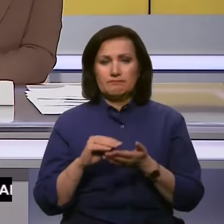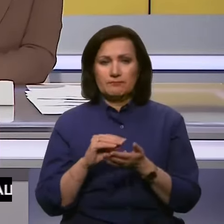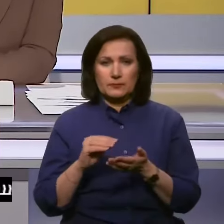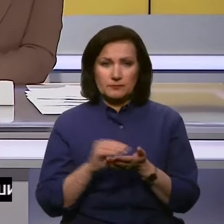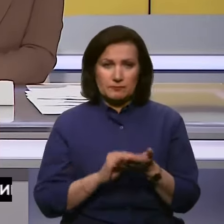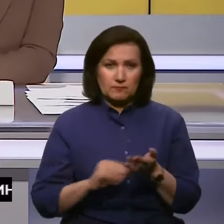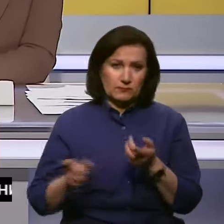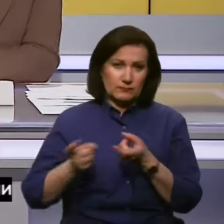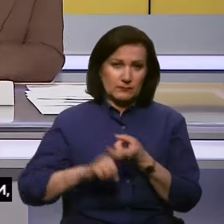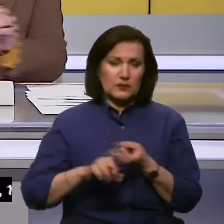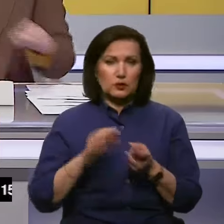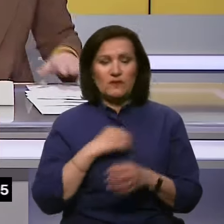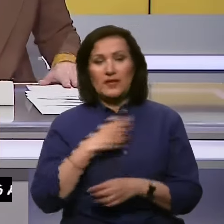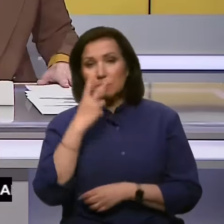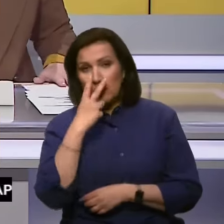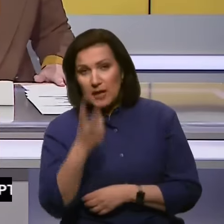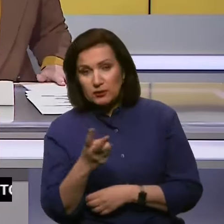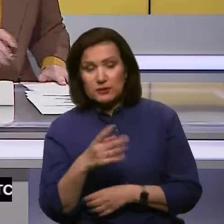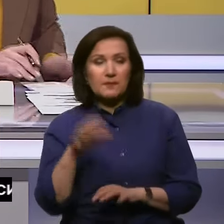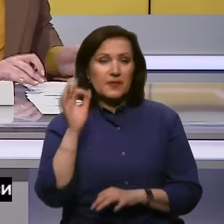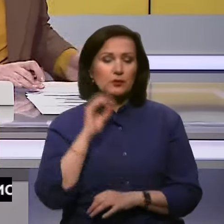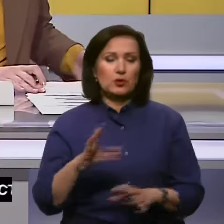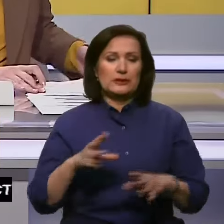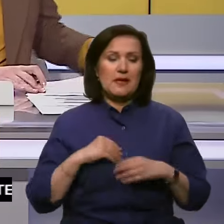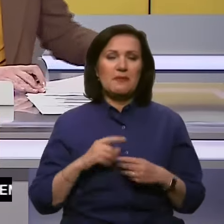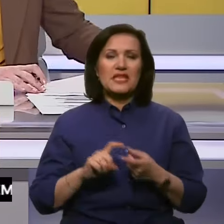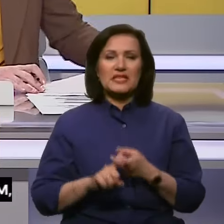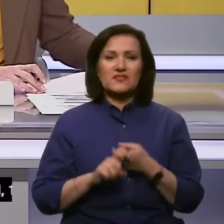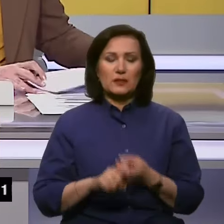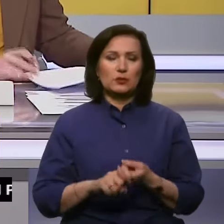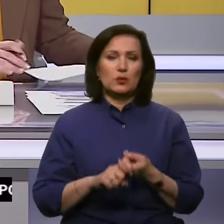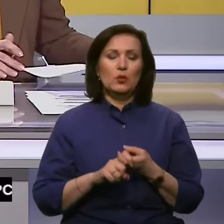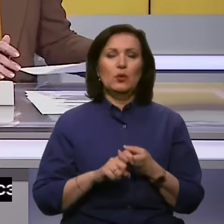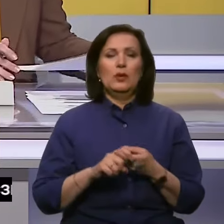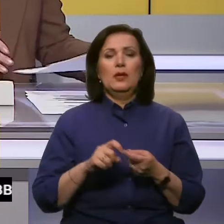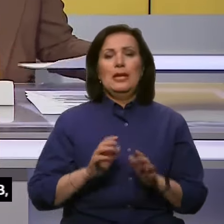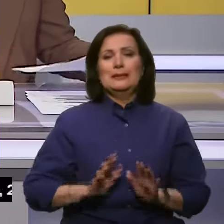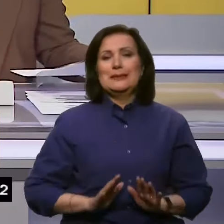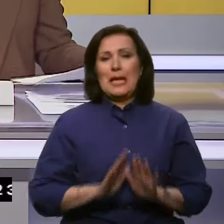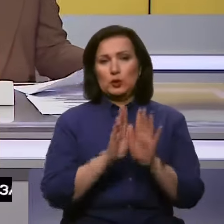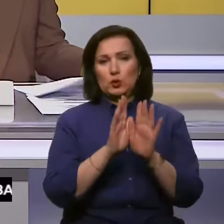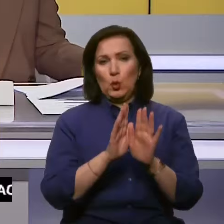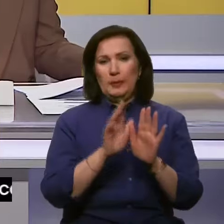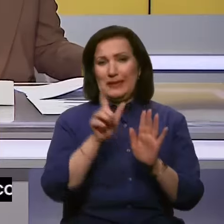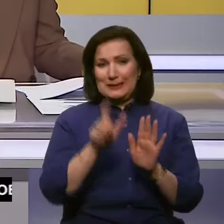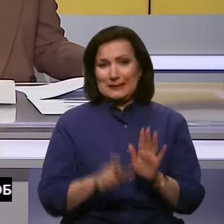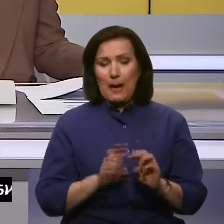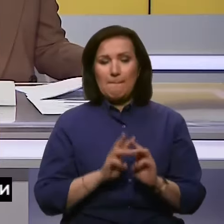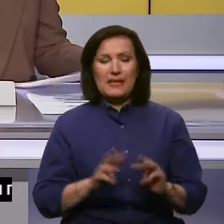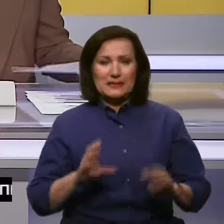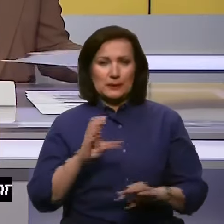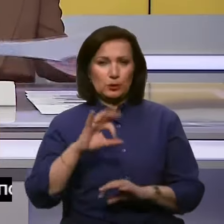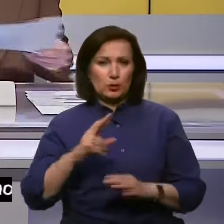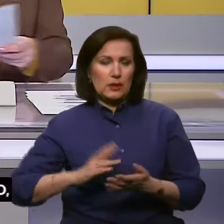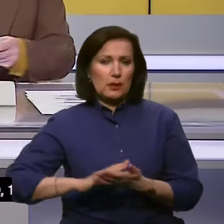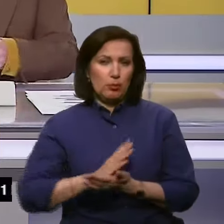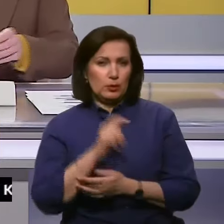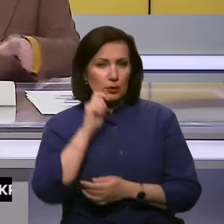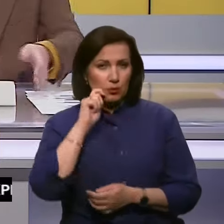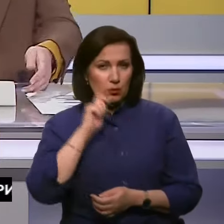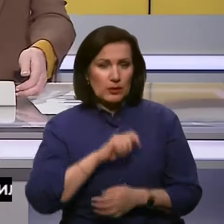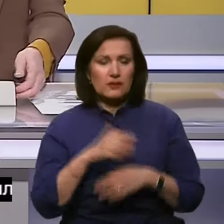так, щоб вас і бачити. Нагадаю, що з нами на зв'язку Дарина Марчак, заступниця міністерки соціальної політики